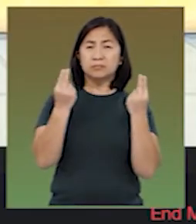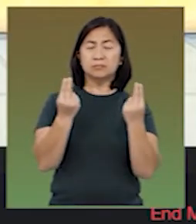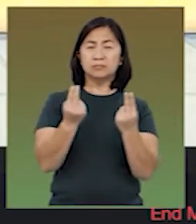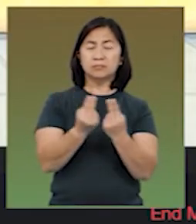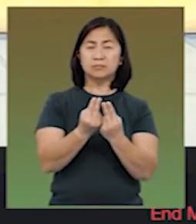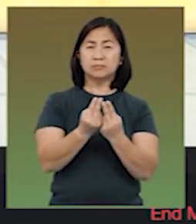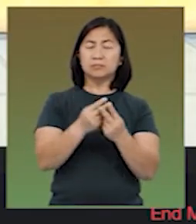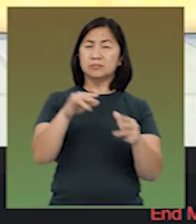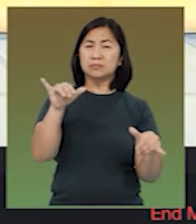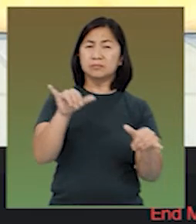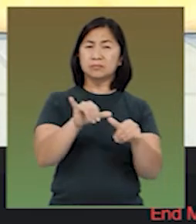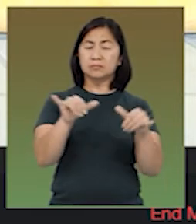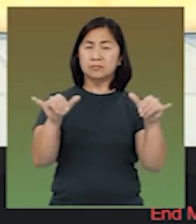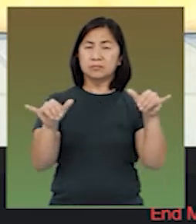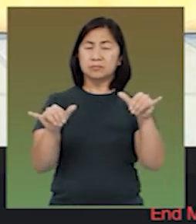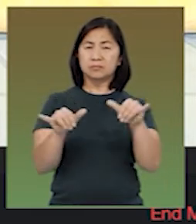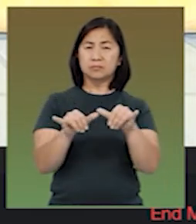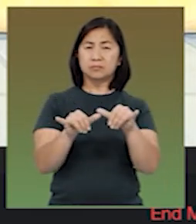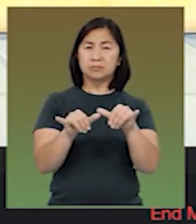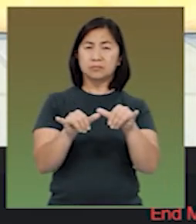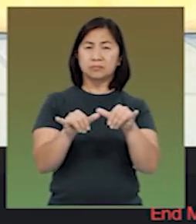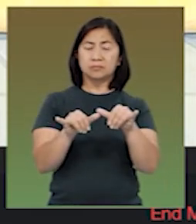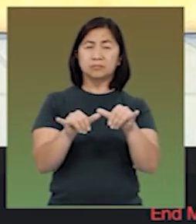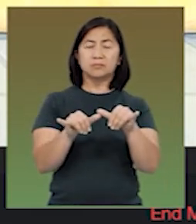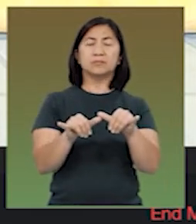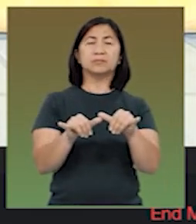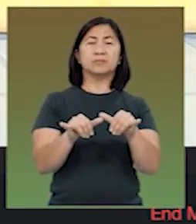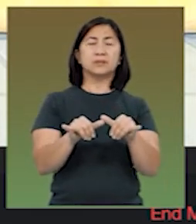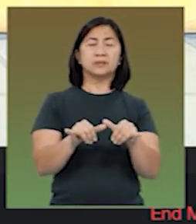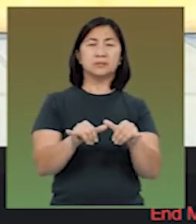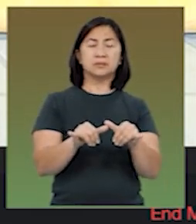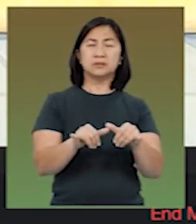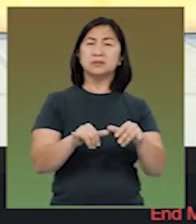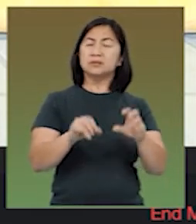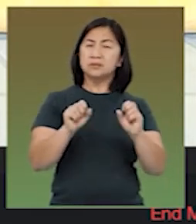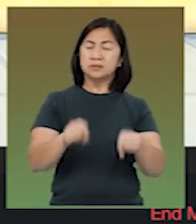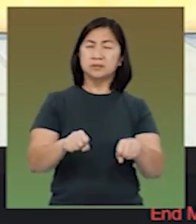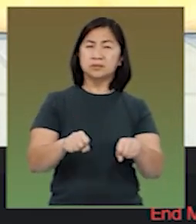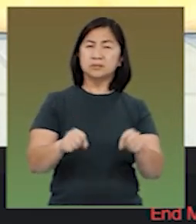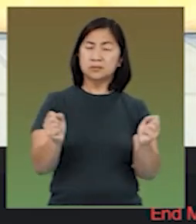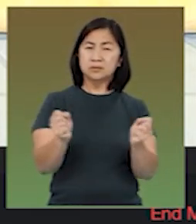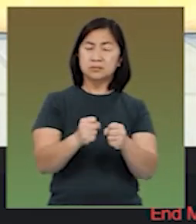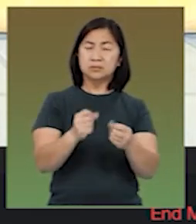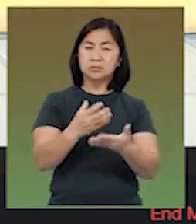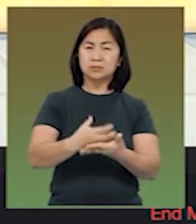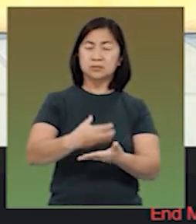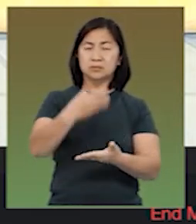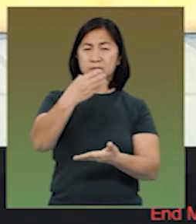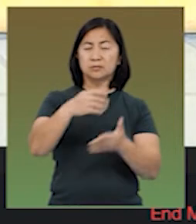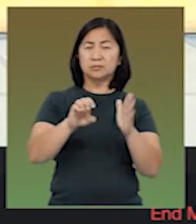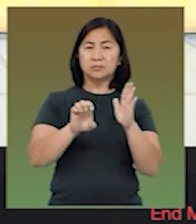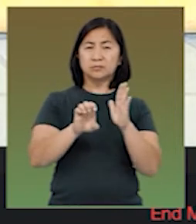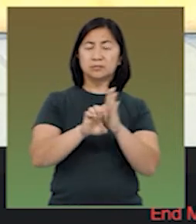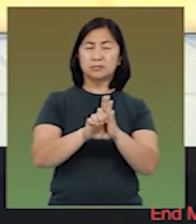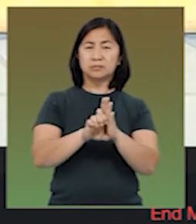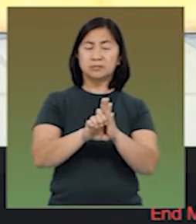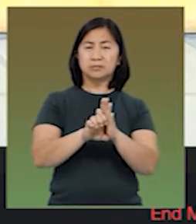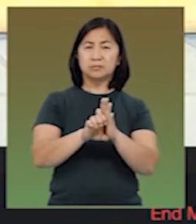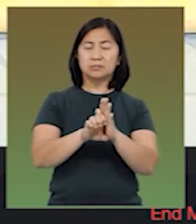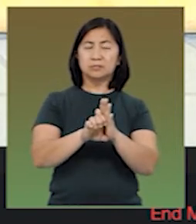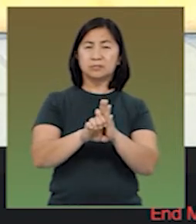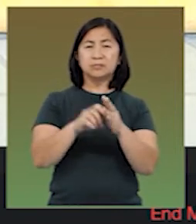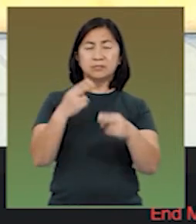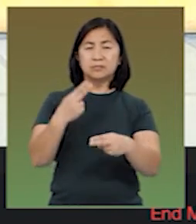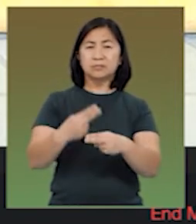na unit kapag sinusukat ang capacity ng mga maliliit na containers. Halimbawa,